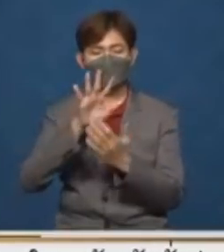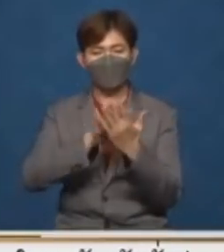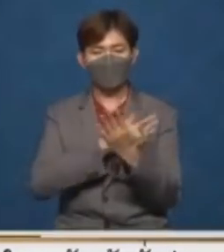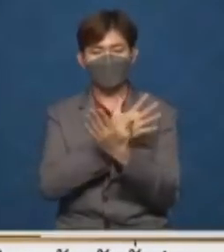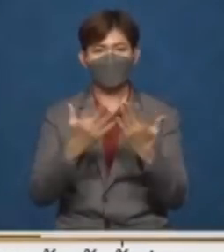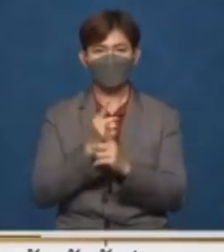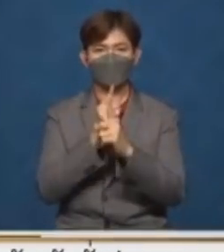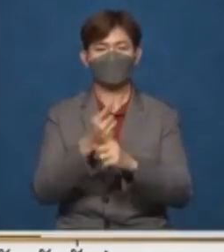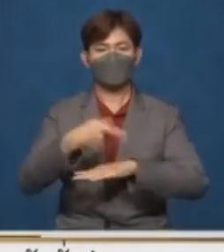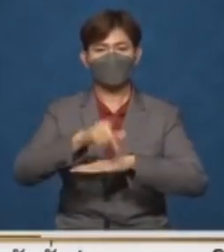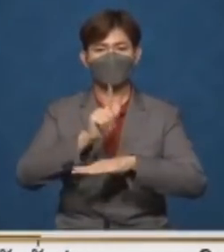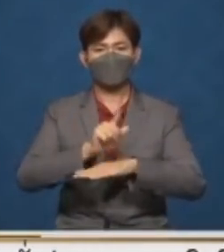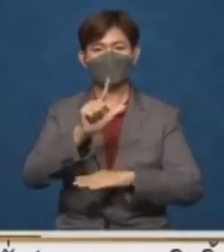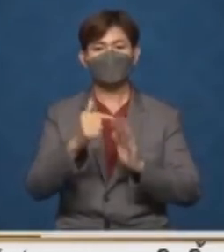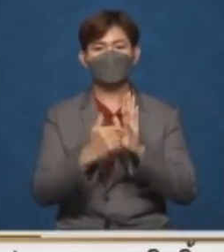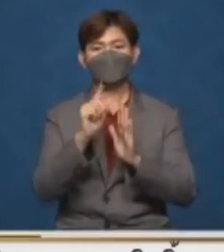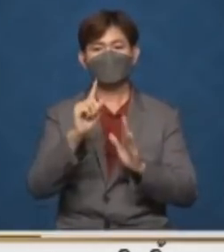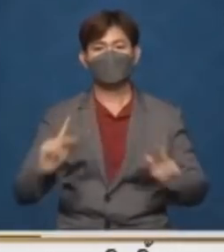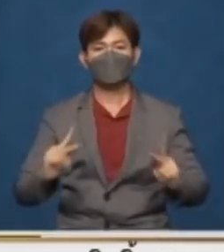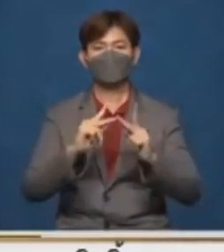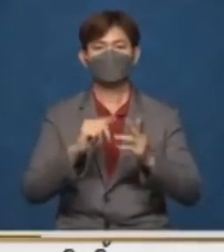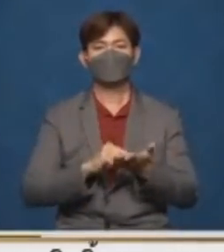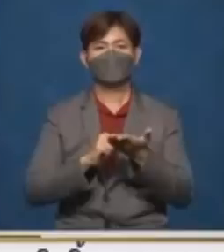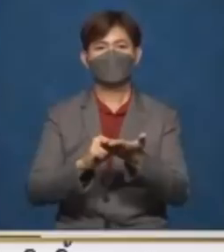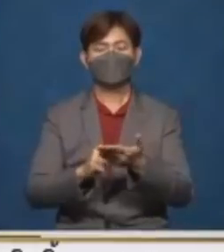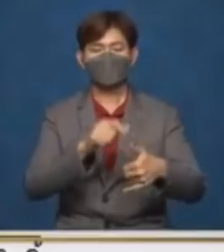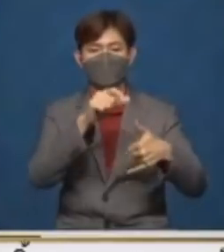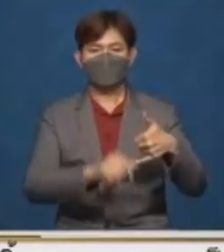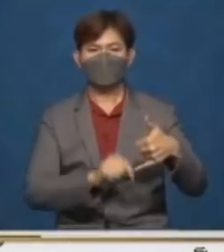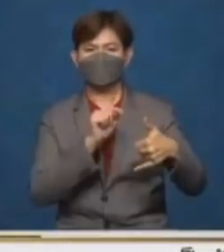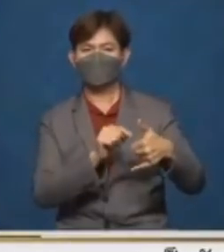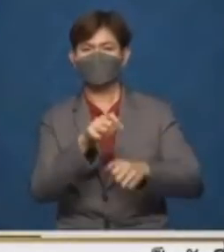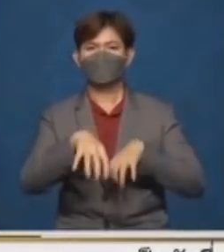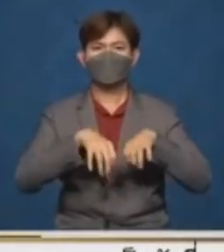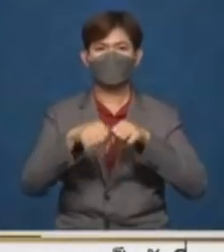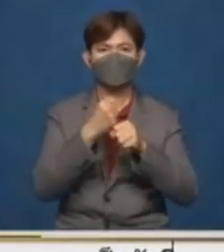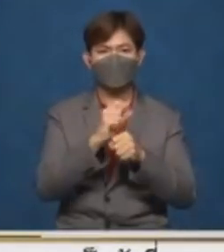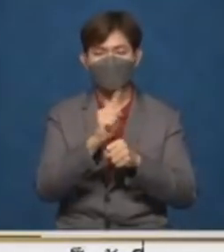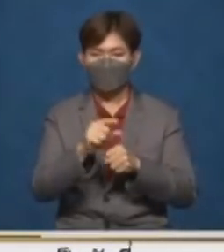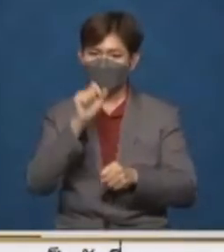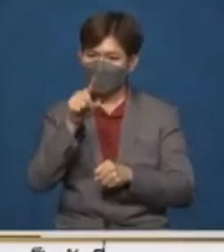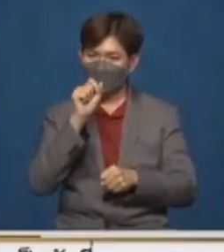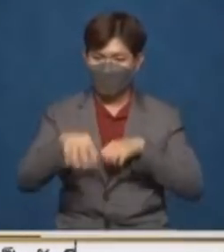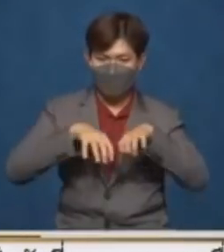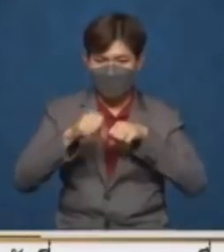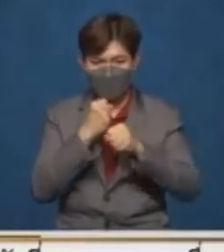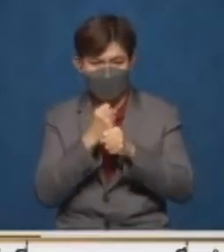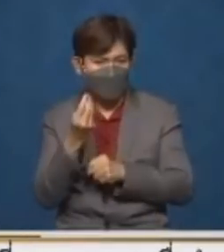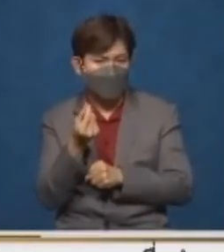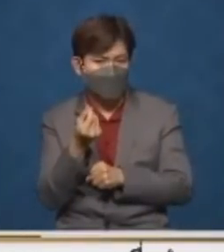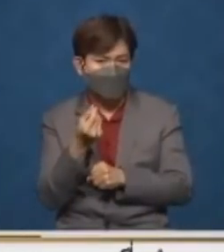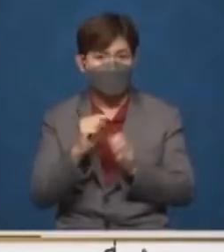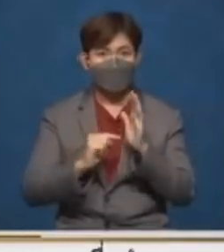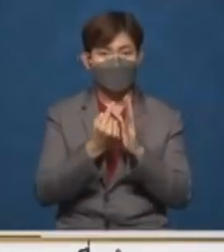กระสวงเสนอพฤติการการจัดซือ VACCINOWAC เป็ไปดวยความรวดเร็วเร่งรีบตั้งแต่เจ